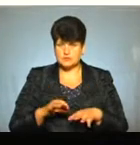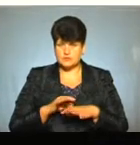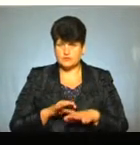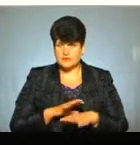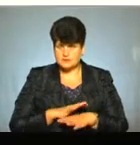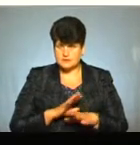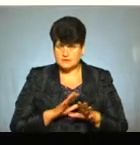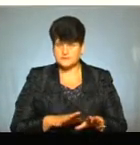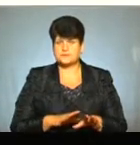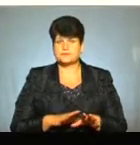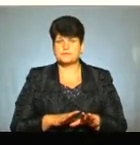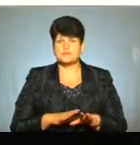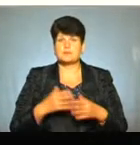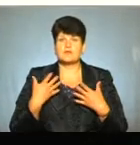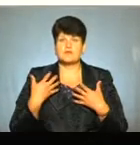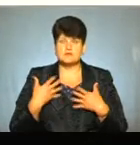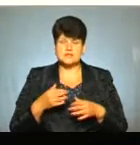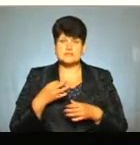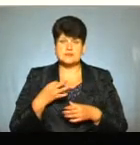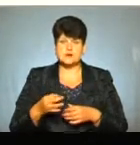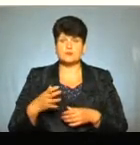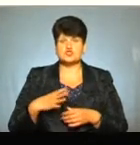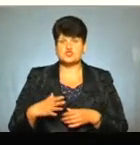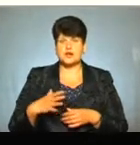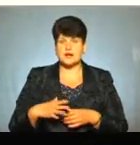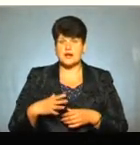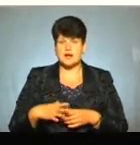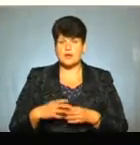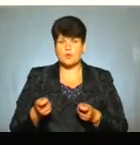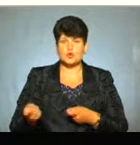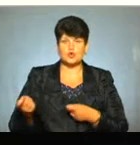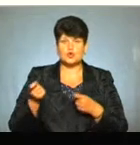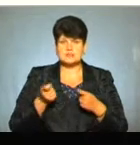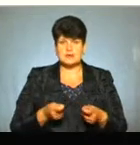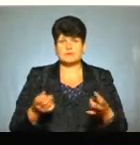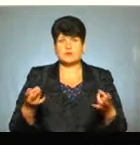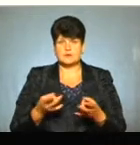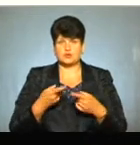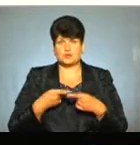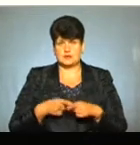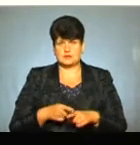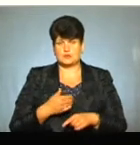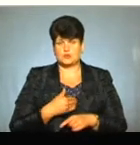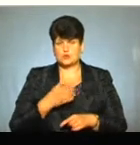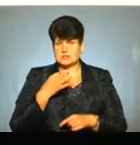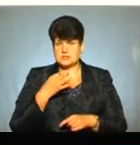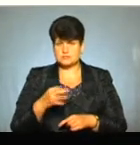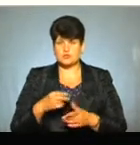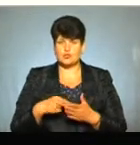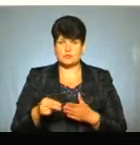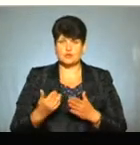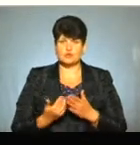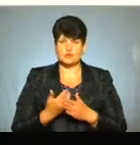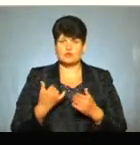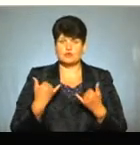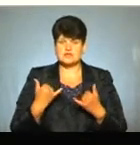вже проведені. Ми вже, скажімо, чекаємо доставки необхідної техніки. Хочу сказати, що ми купили